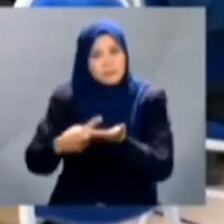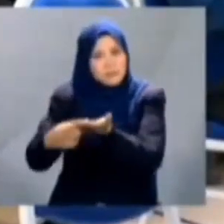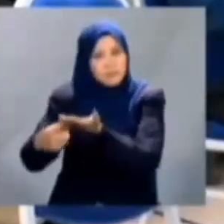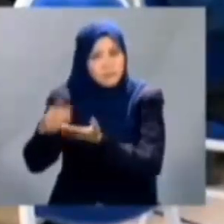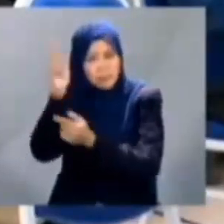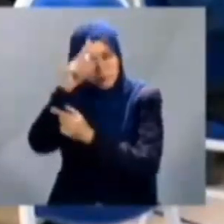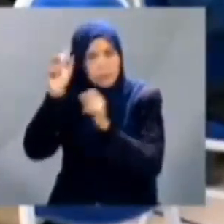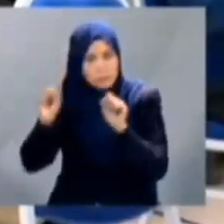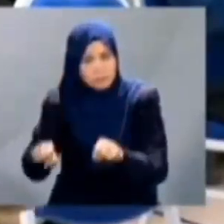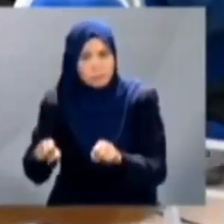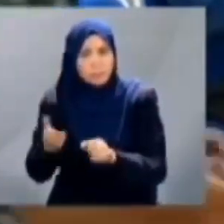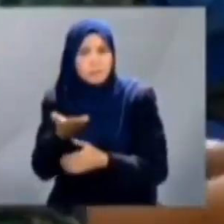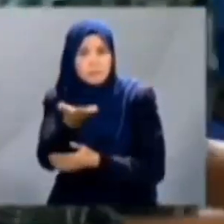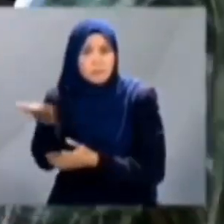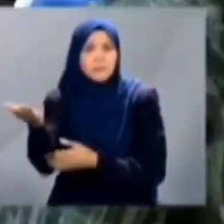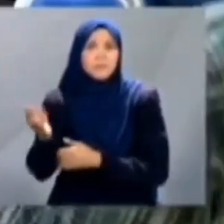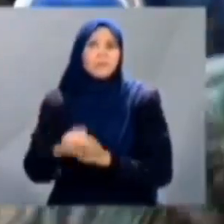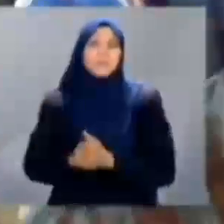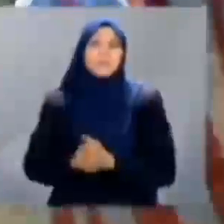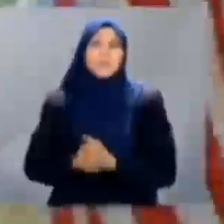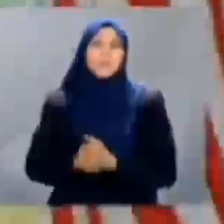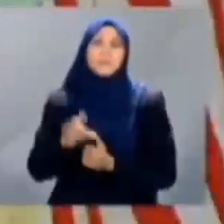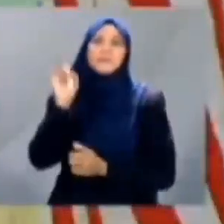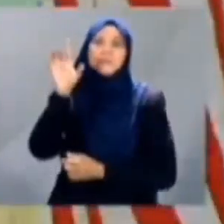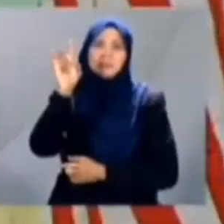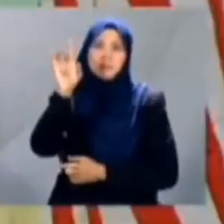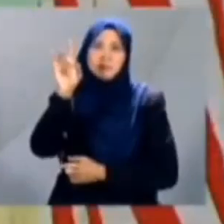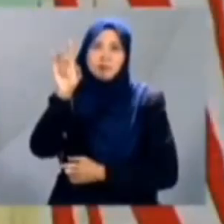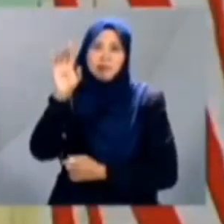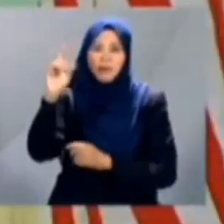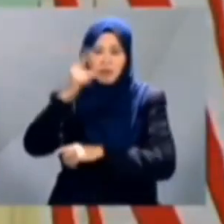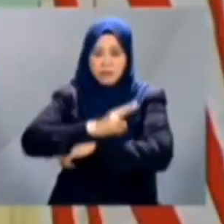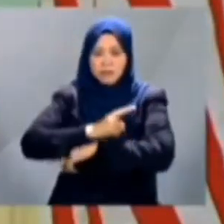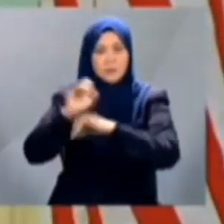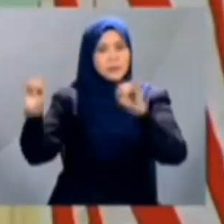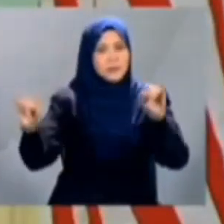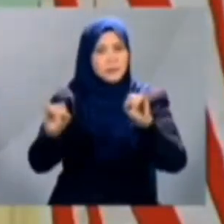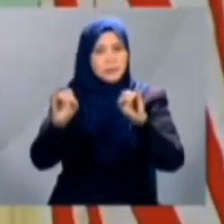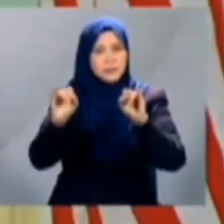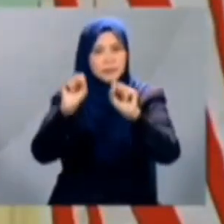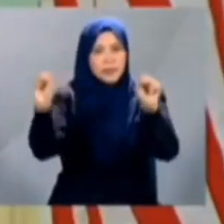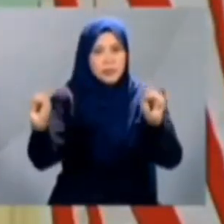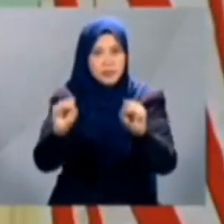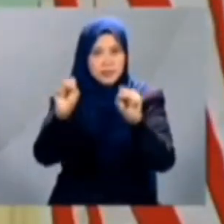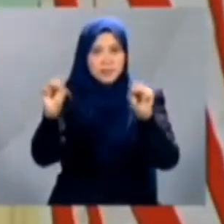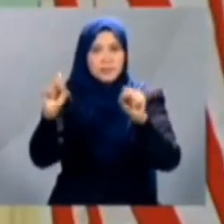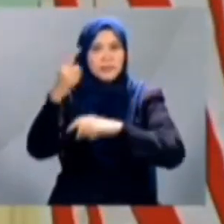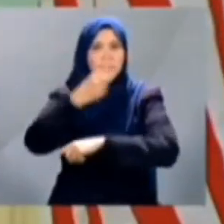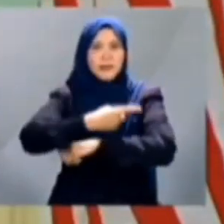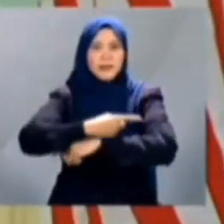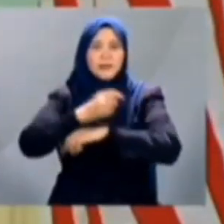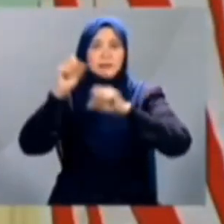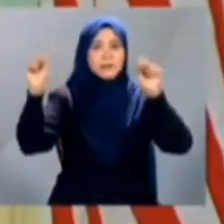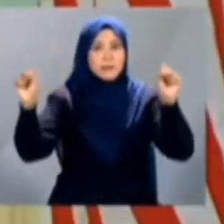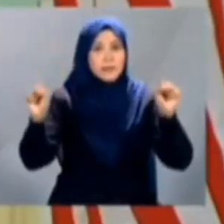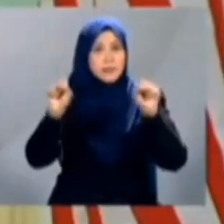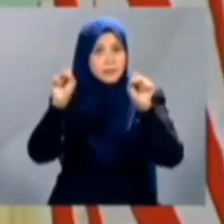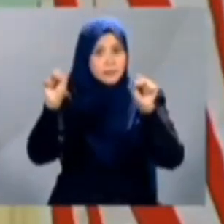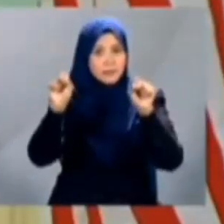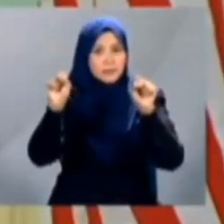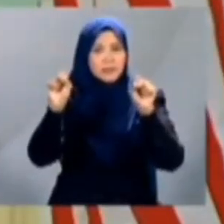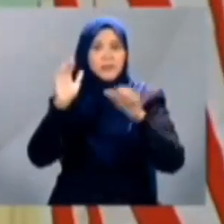kerajaan juga sudah bercerai bisa Allah pada hari isnin nanti hari Selasa Hari Selasa